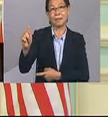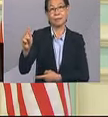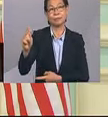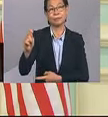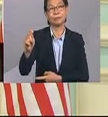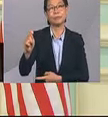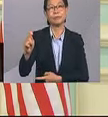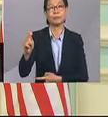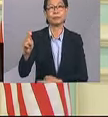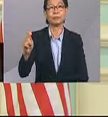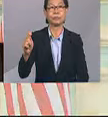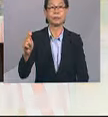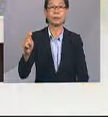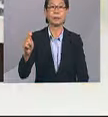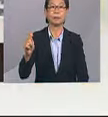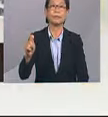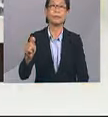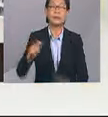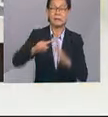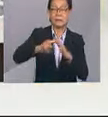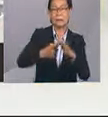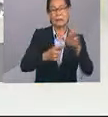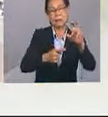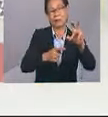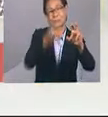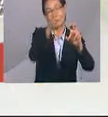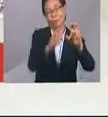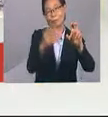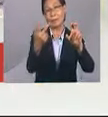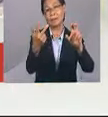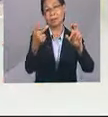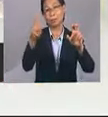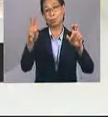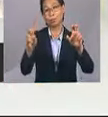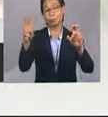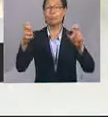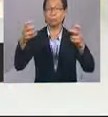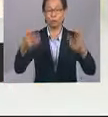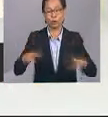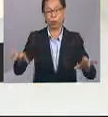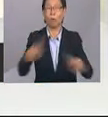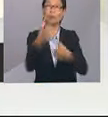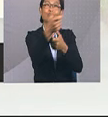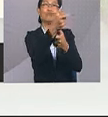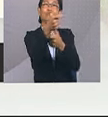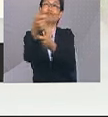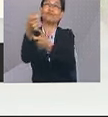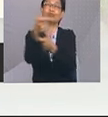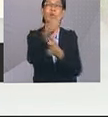Perumahan dan Kerajaan Tempatan KPKT sejak 30 Mac 2020 telah melakukan